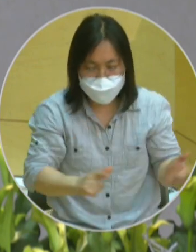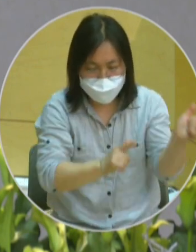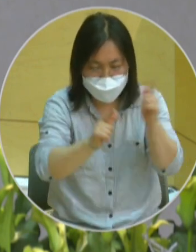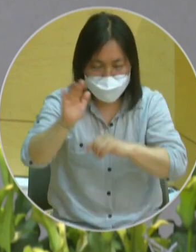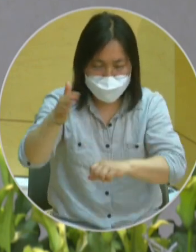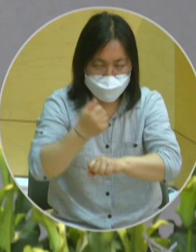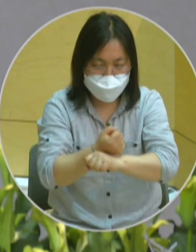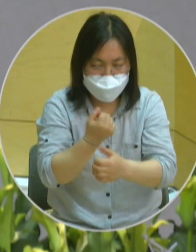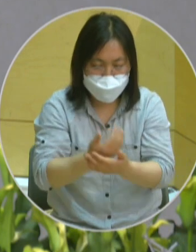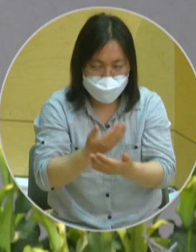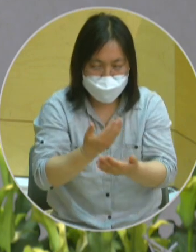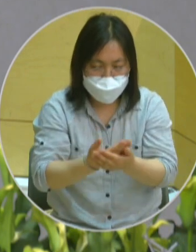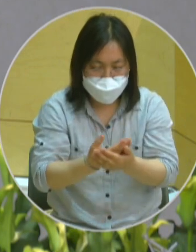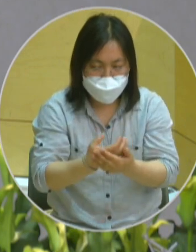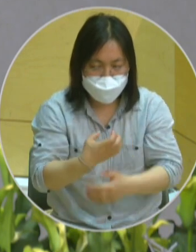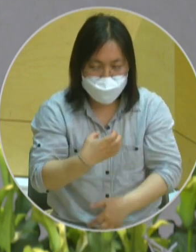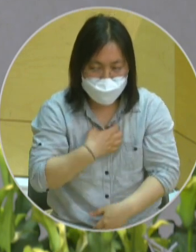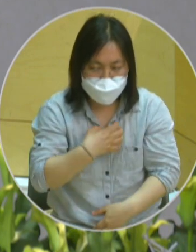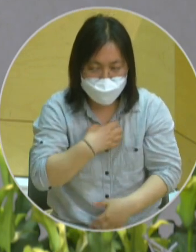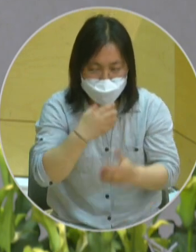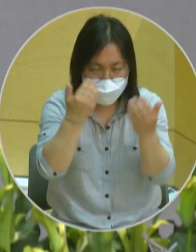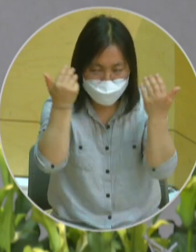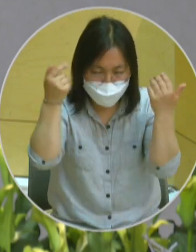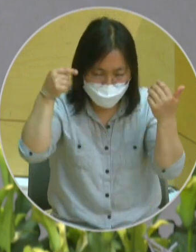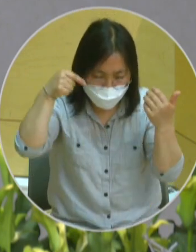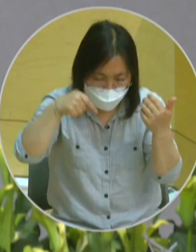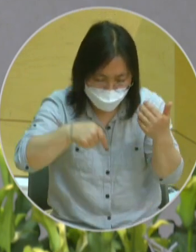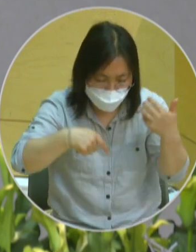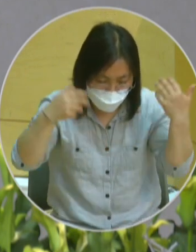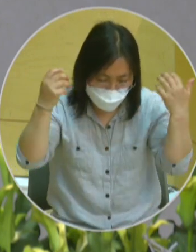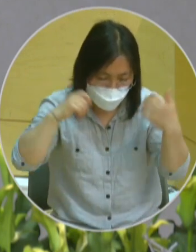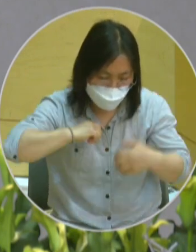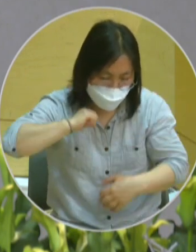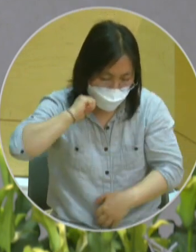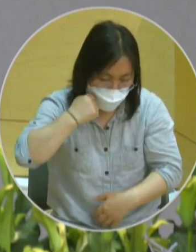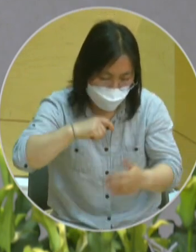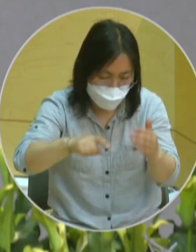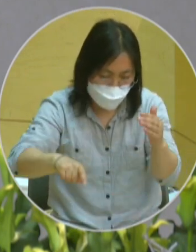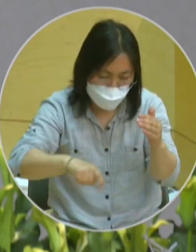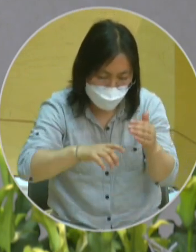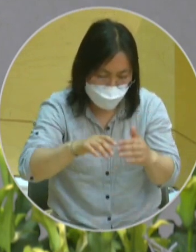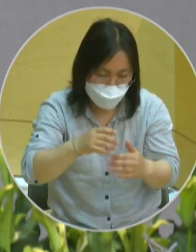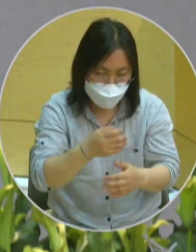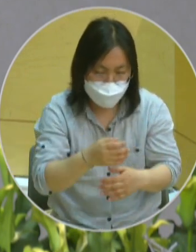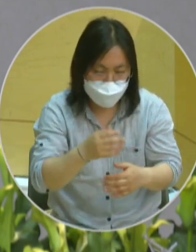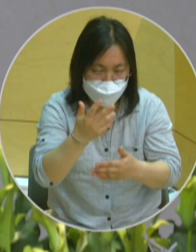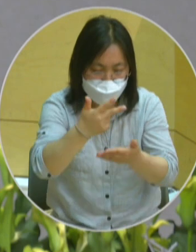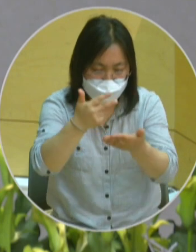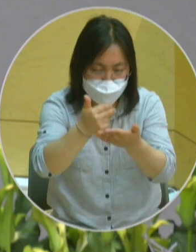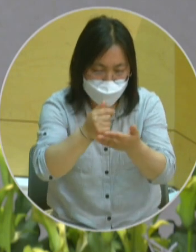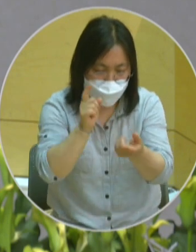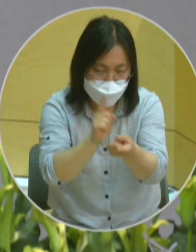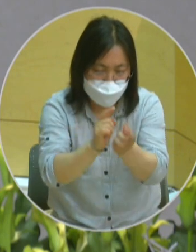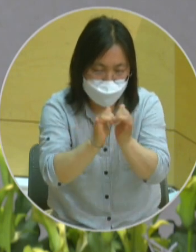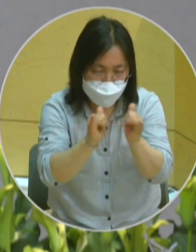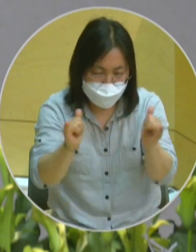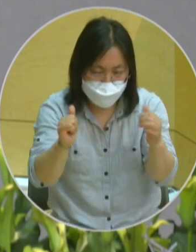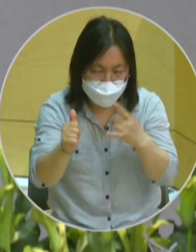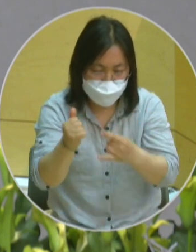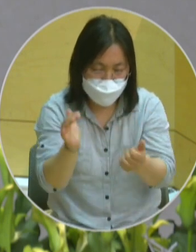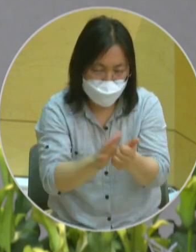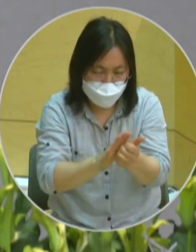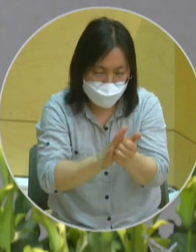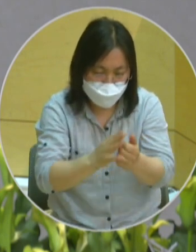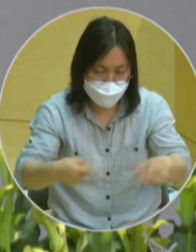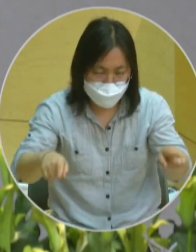기가 막힐 웅덩이와 수렁처럼 정말 억울하고 힘든 일을 만난 주의 자녀들 위해 아버지 시간 위로하여 주시고